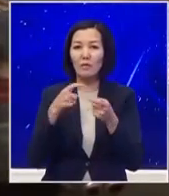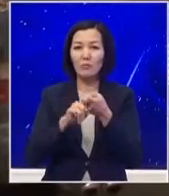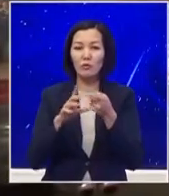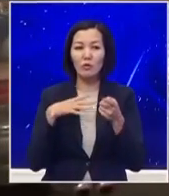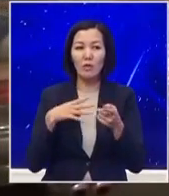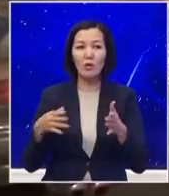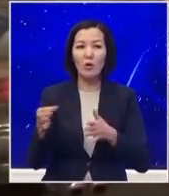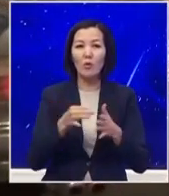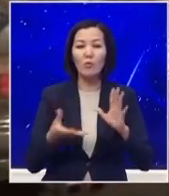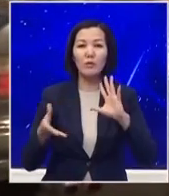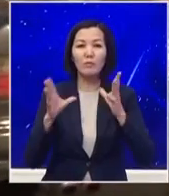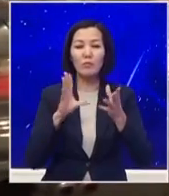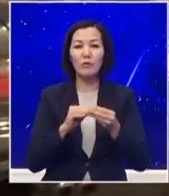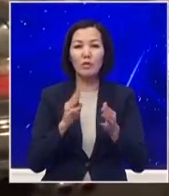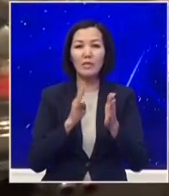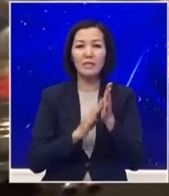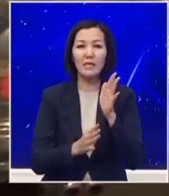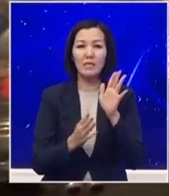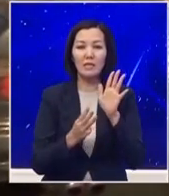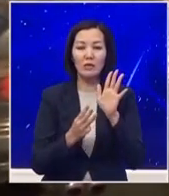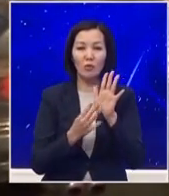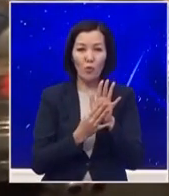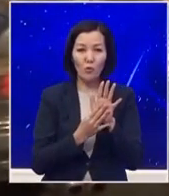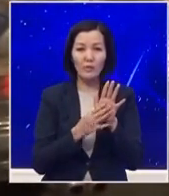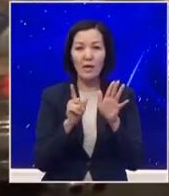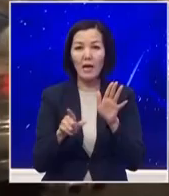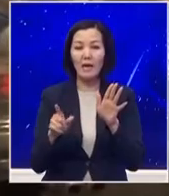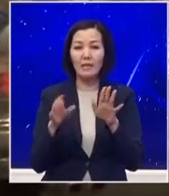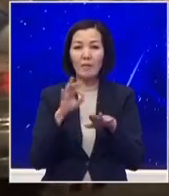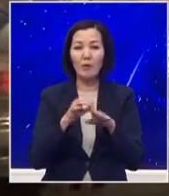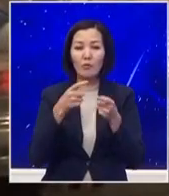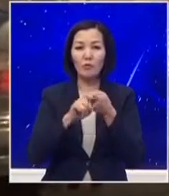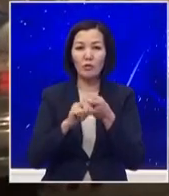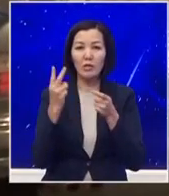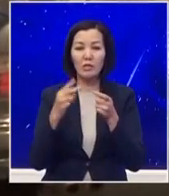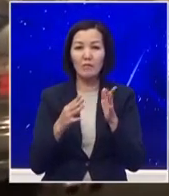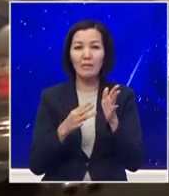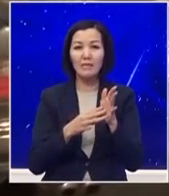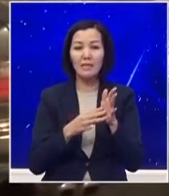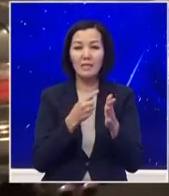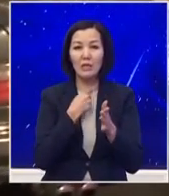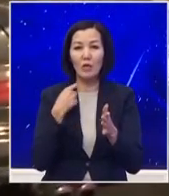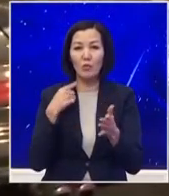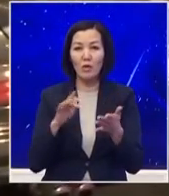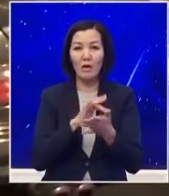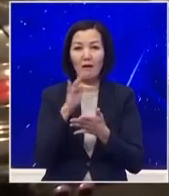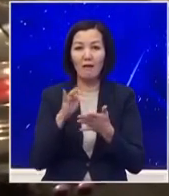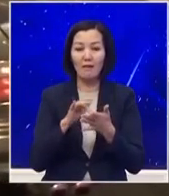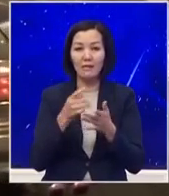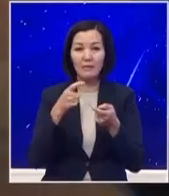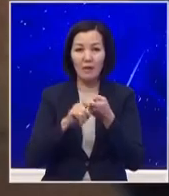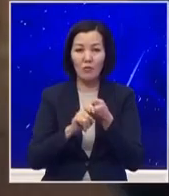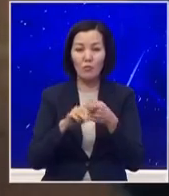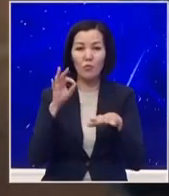Облыс бойынша 89 жағдай тіркеліп отыр. Соның ішінде 28-і Талдықорған қаласында